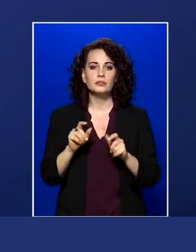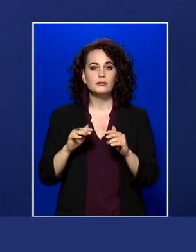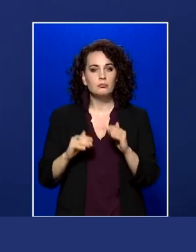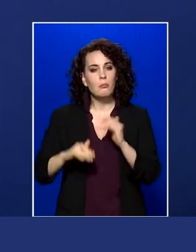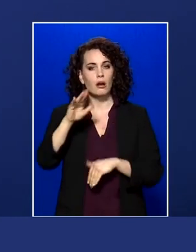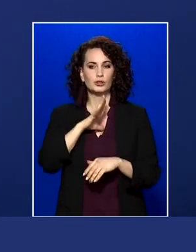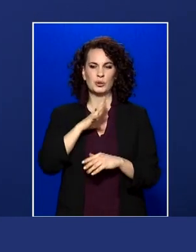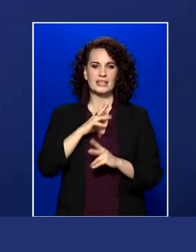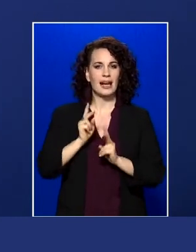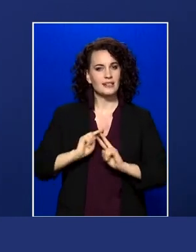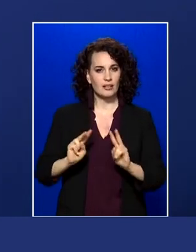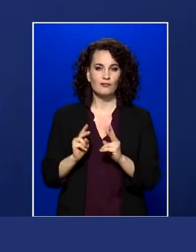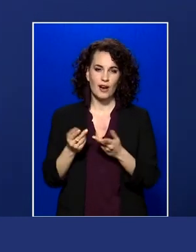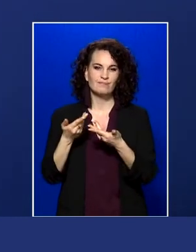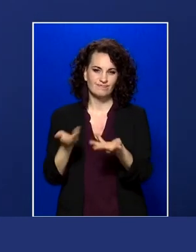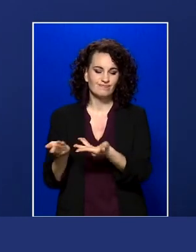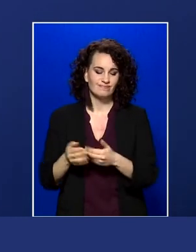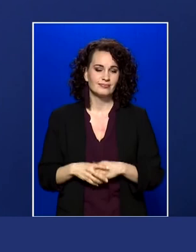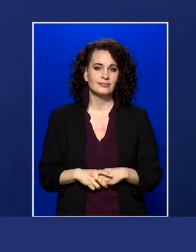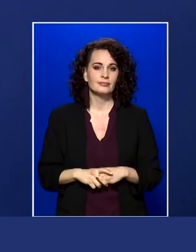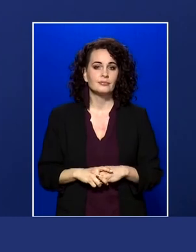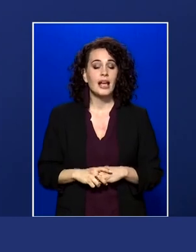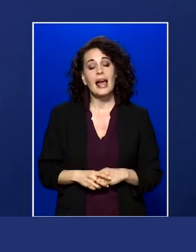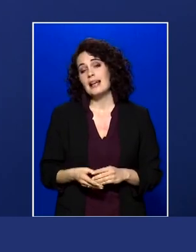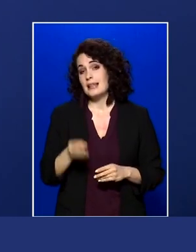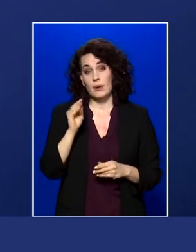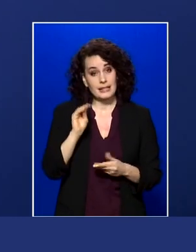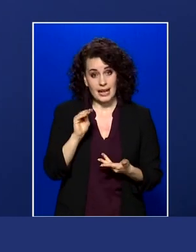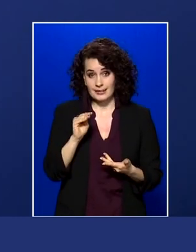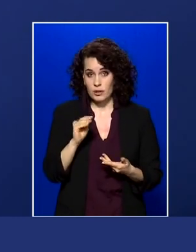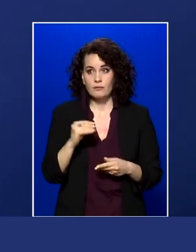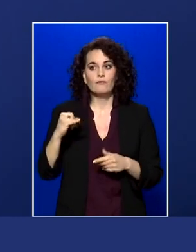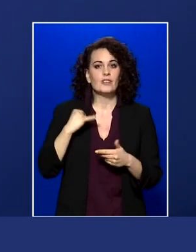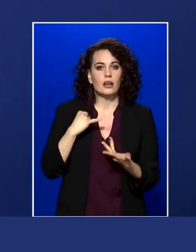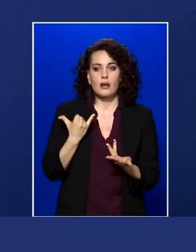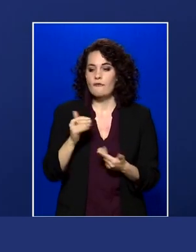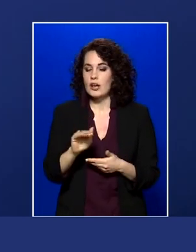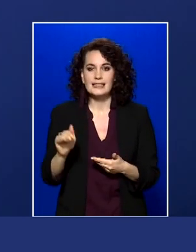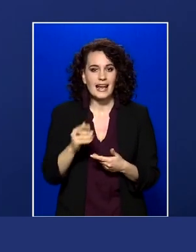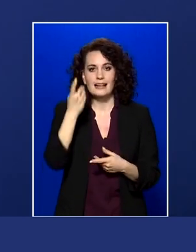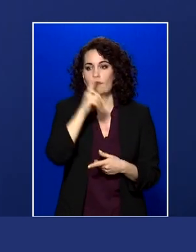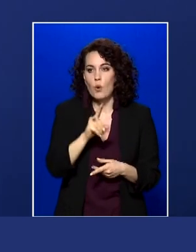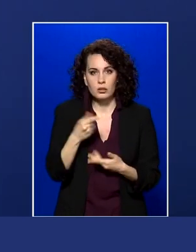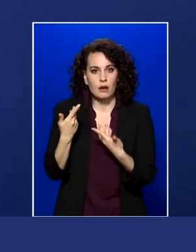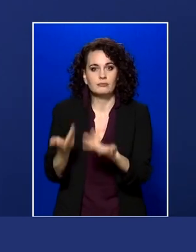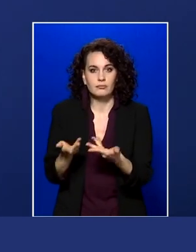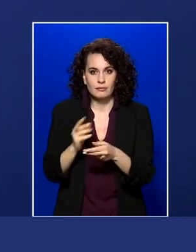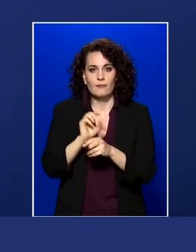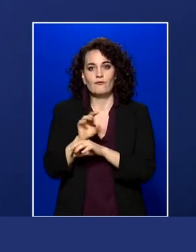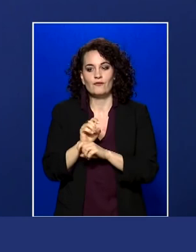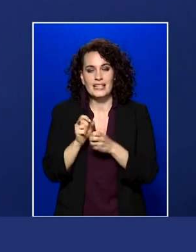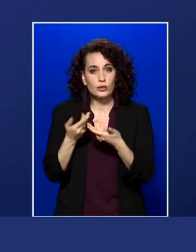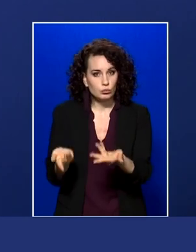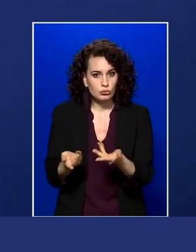csoportba sorolandók. Nem jelenti azt, hogy fiatalokat vagy gyerekeket nem betegít meg a vírus,